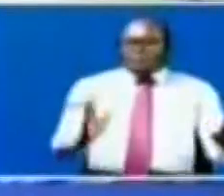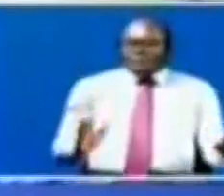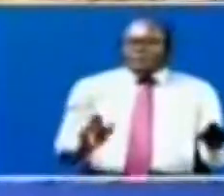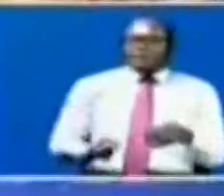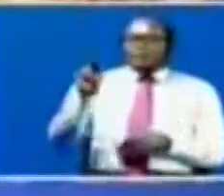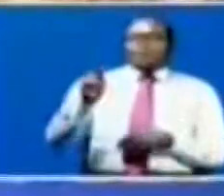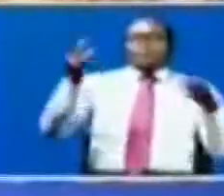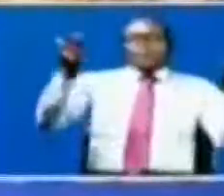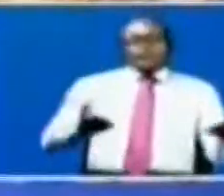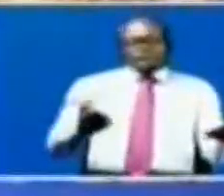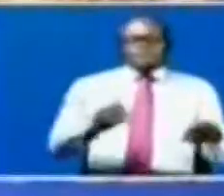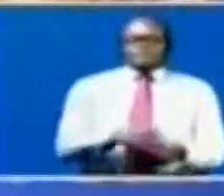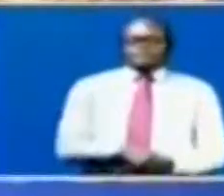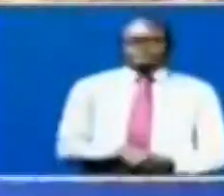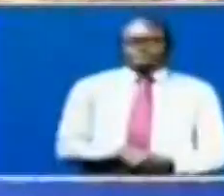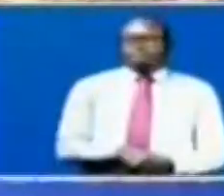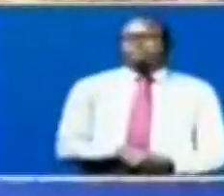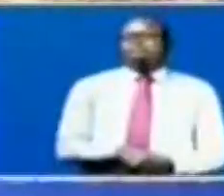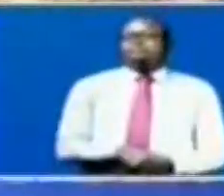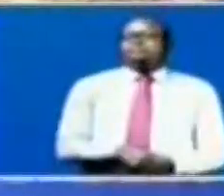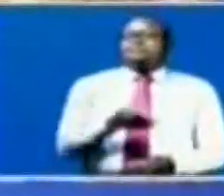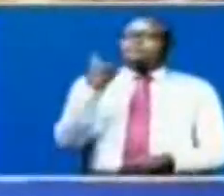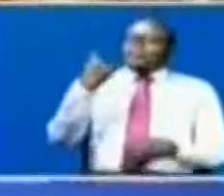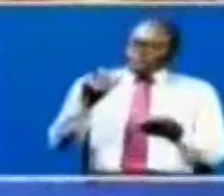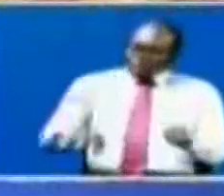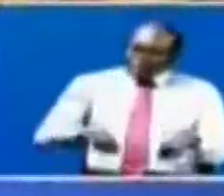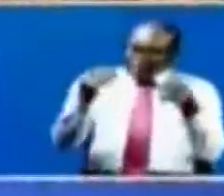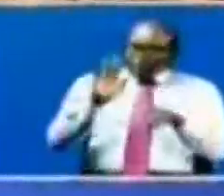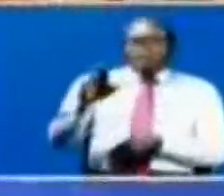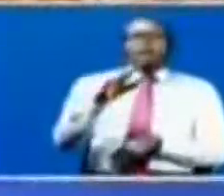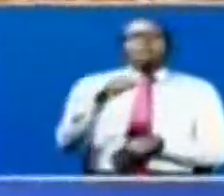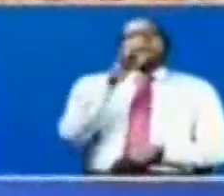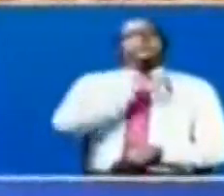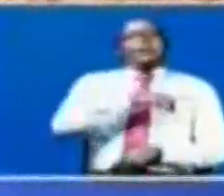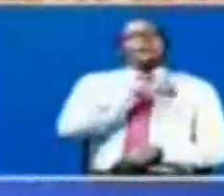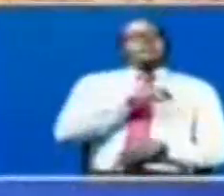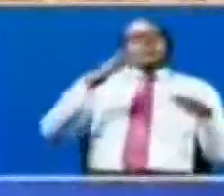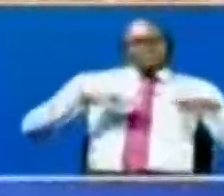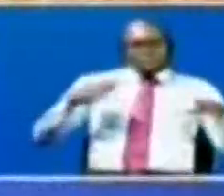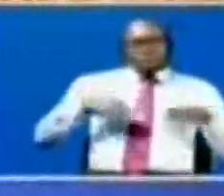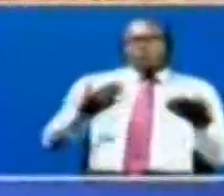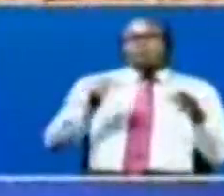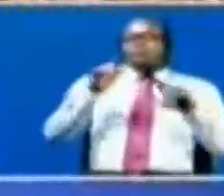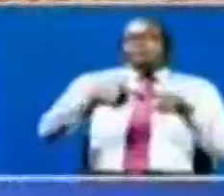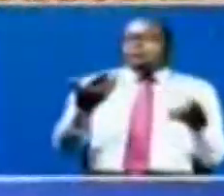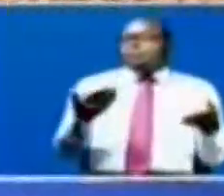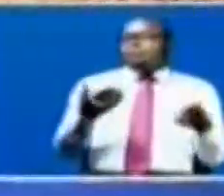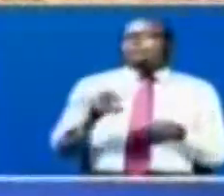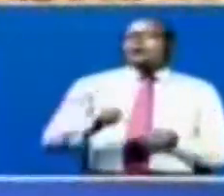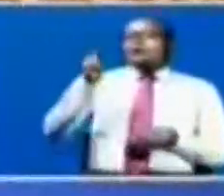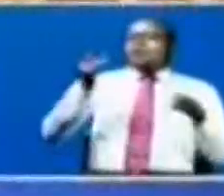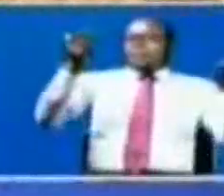Rift. Wanasema mgala muue haki yake mpe, na baadhi ya wakulima kutoka eneo zima la North